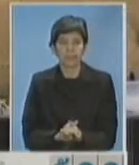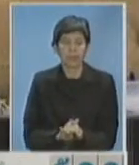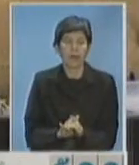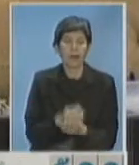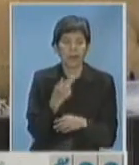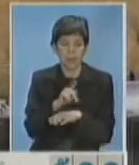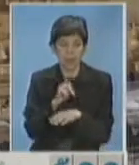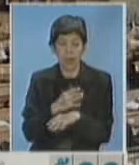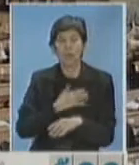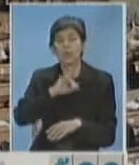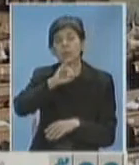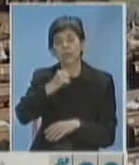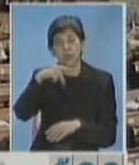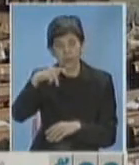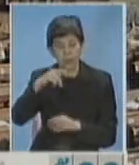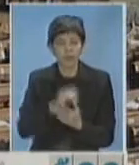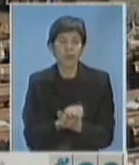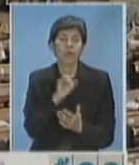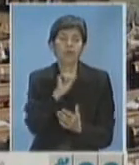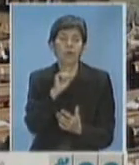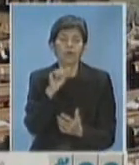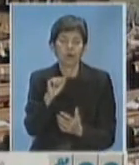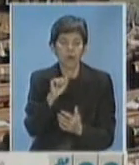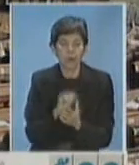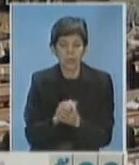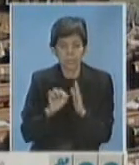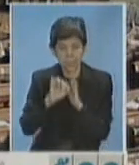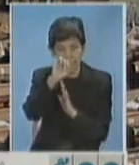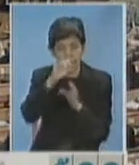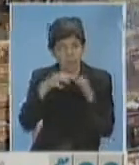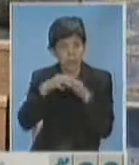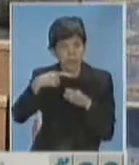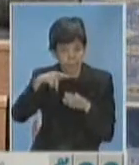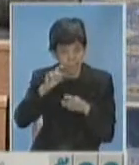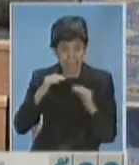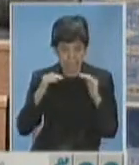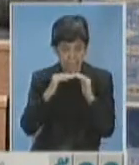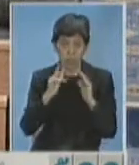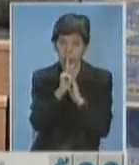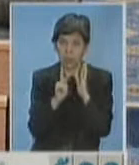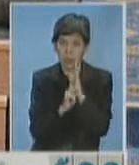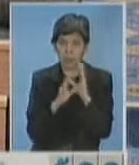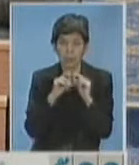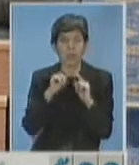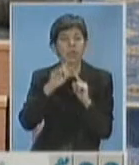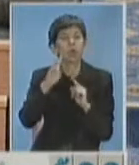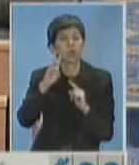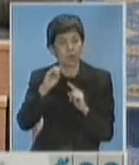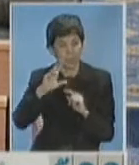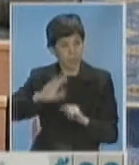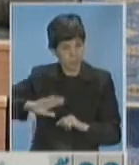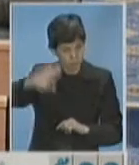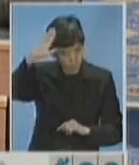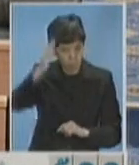านประธานที่เคารพกระผมจุลพันธ์นมรนิวัฒน์สมาชิกสภาผู้แทนราษฎรจังหวัดเชียงใหม่เพื่อไทยขอใช้สิทธิ์ตามข้อบังคับการประชุมข้อที่63ประท้ว